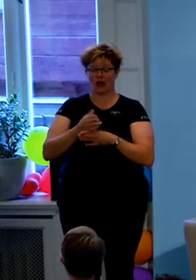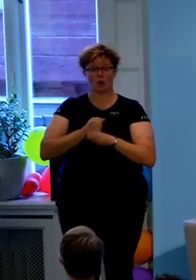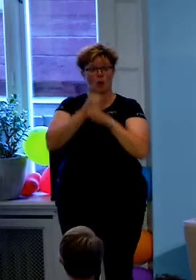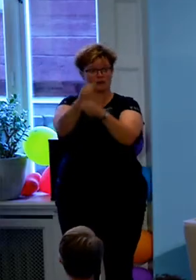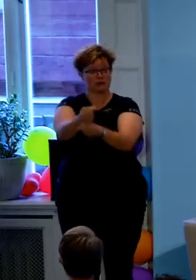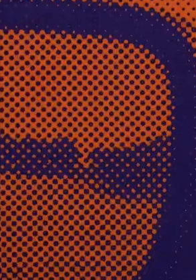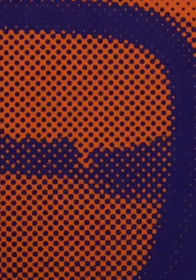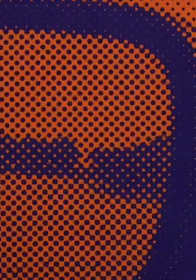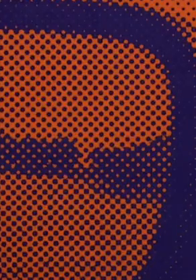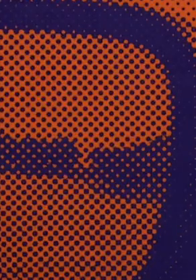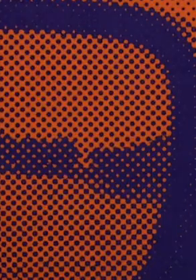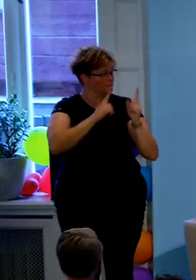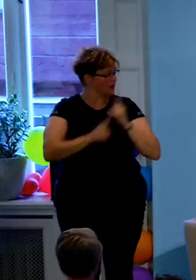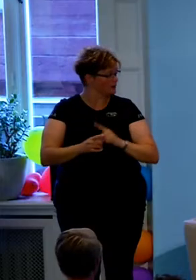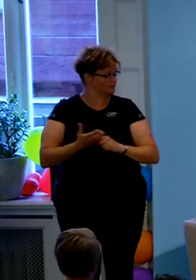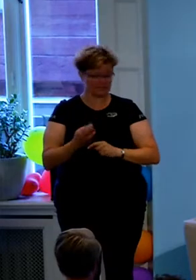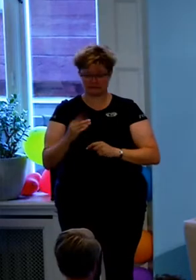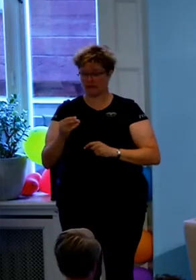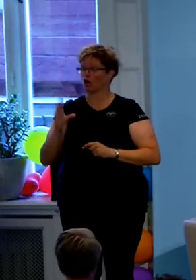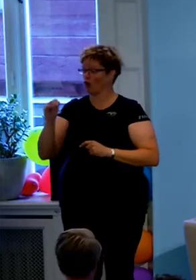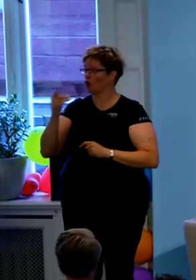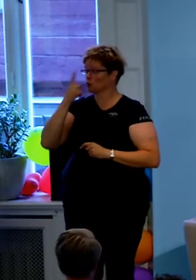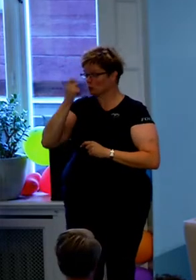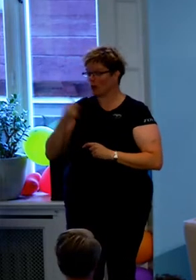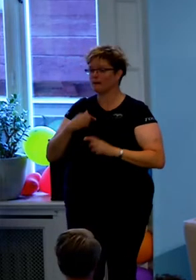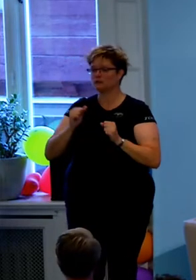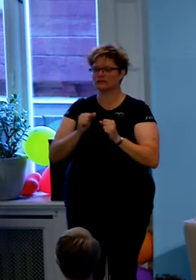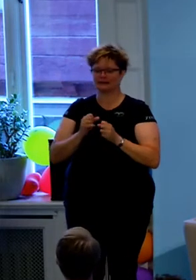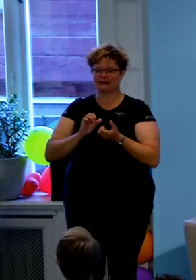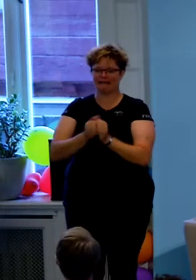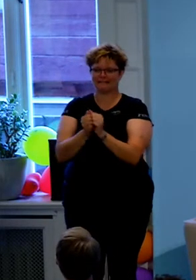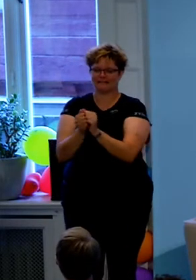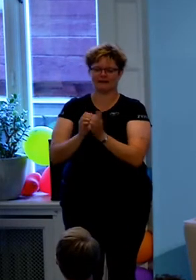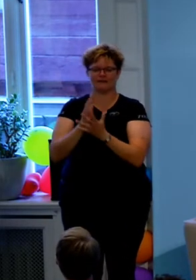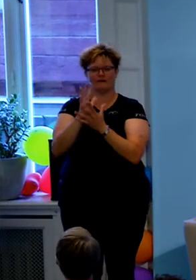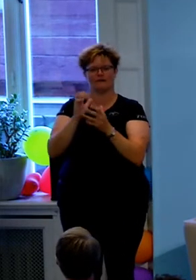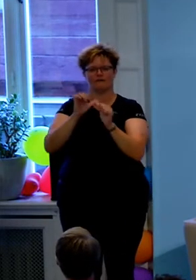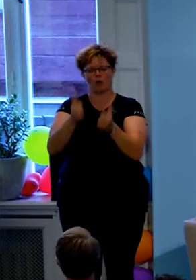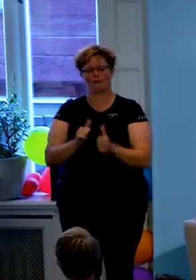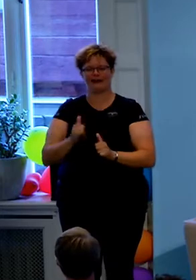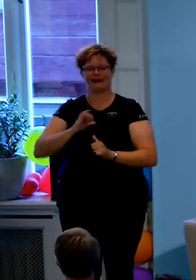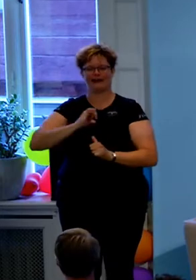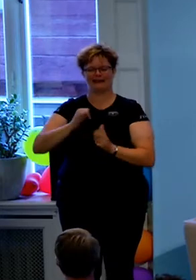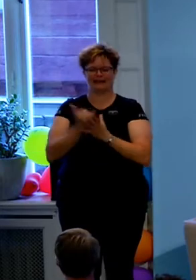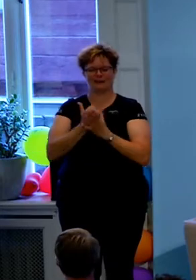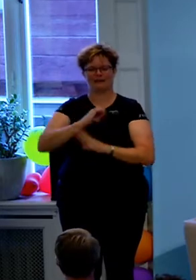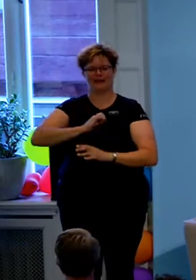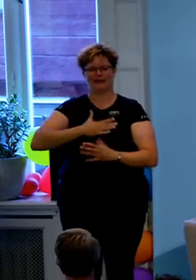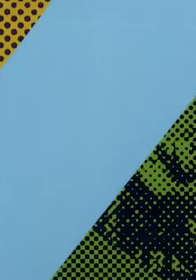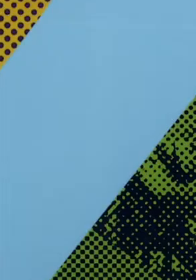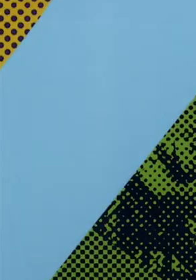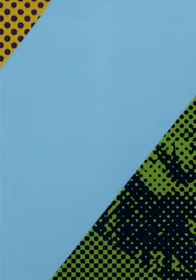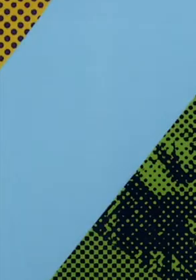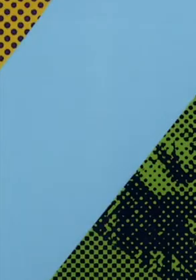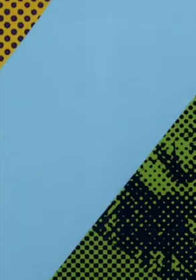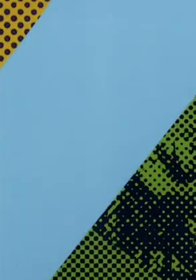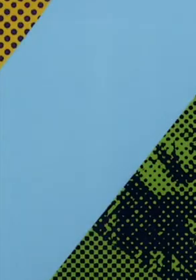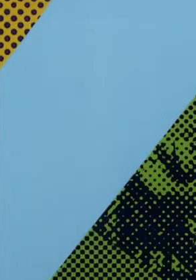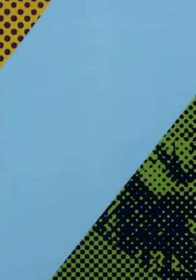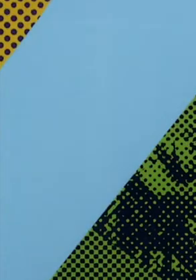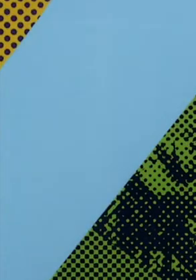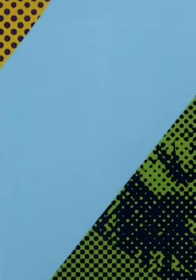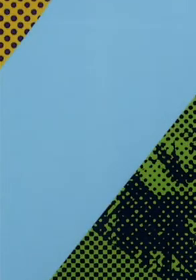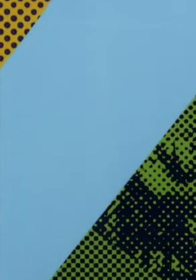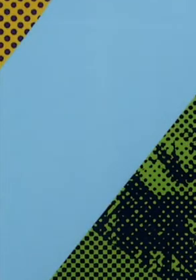sådana människor? Det tror jag. Jag tror att man snarare måste luckra upp formerna i sin egen verksamhet så att det inte går en sån tydlig skiljelinje mellan